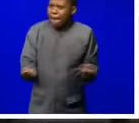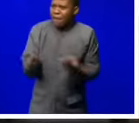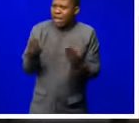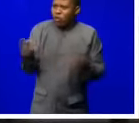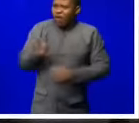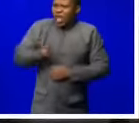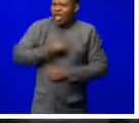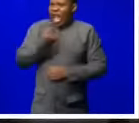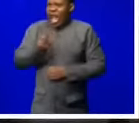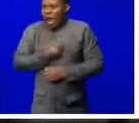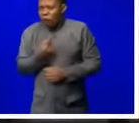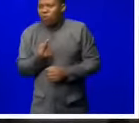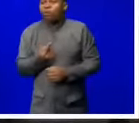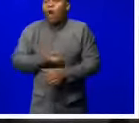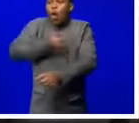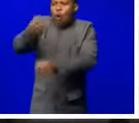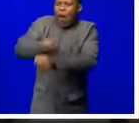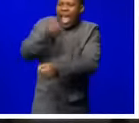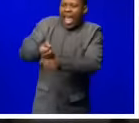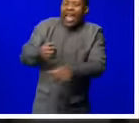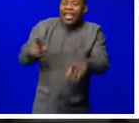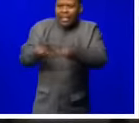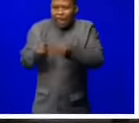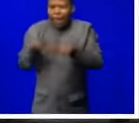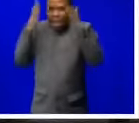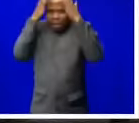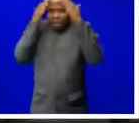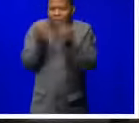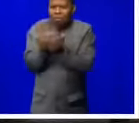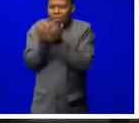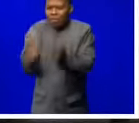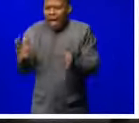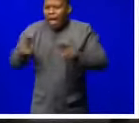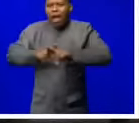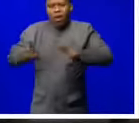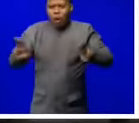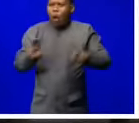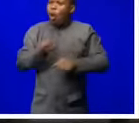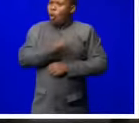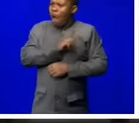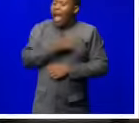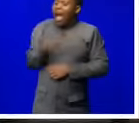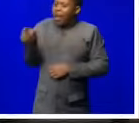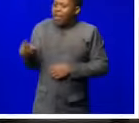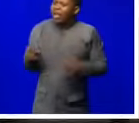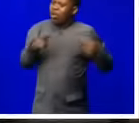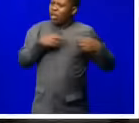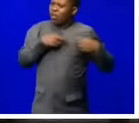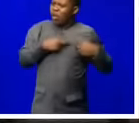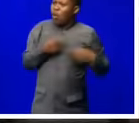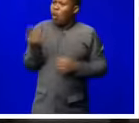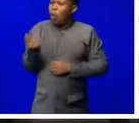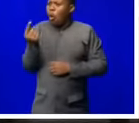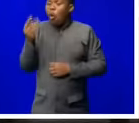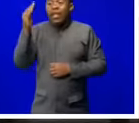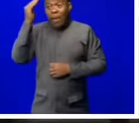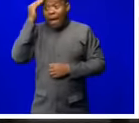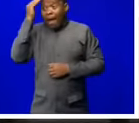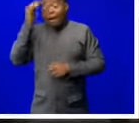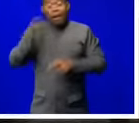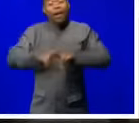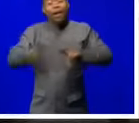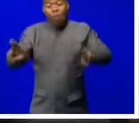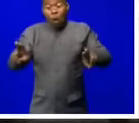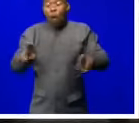sekuphengula. Kwekuthi sebayati bona ukuthi kwendekeni, kwende bani, wakwendelani. Into